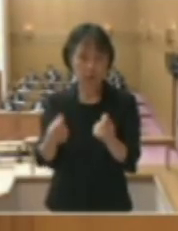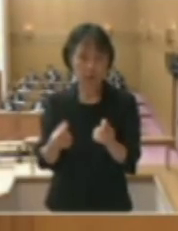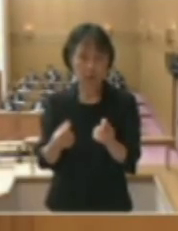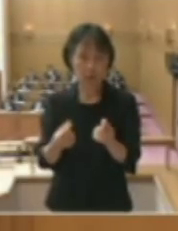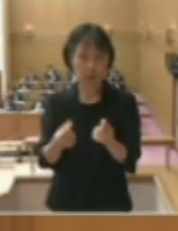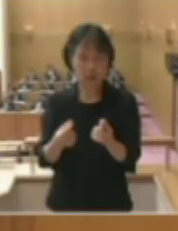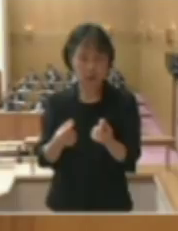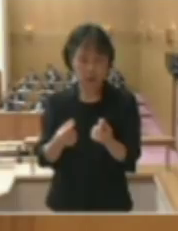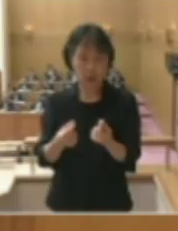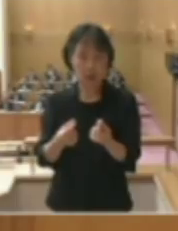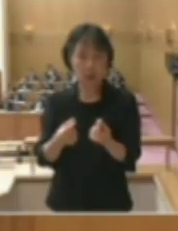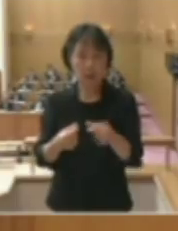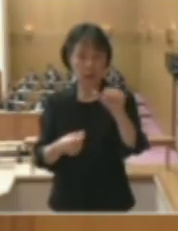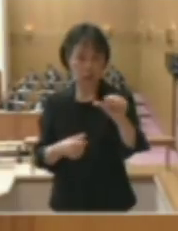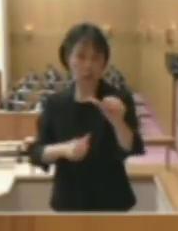んでまいります。